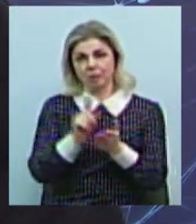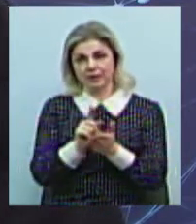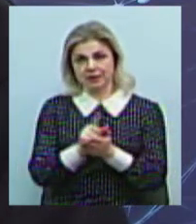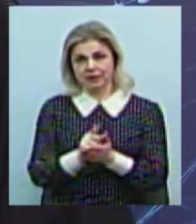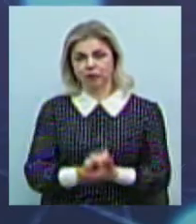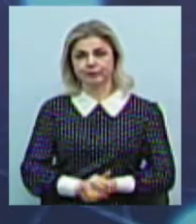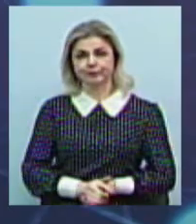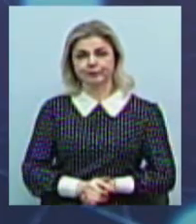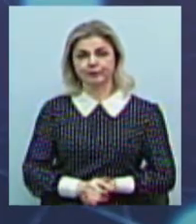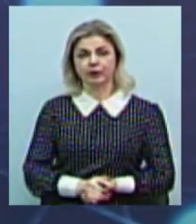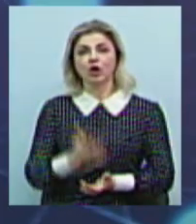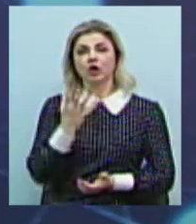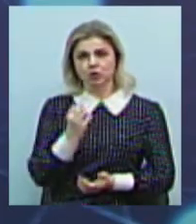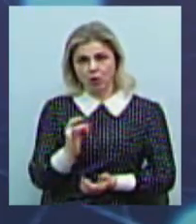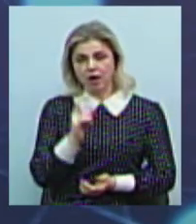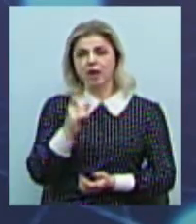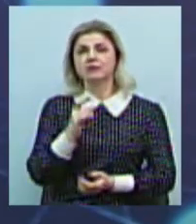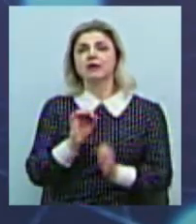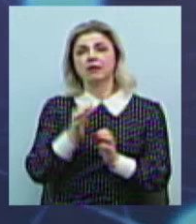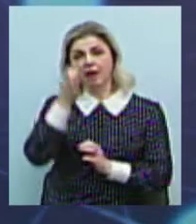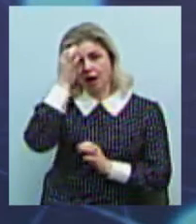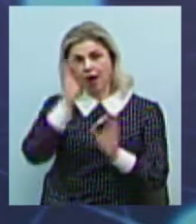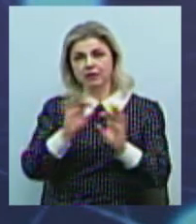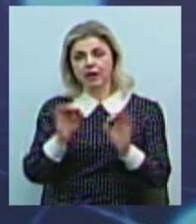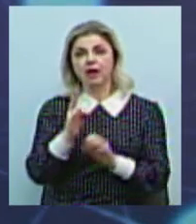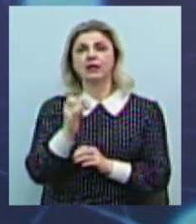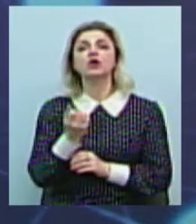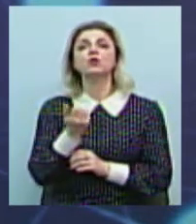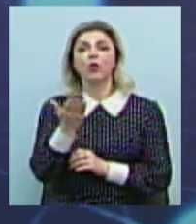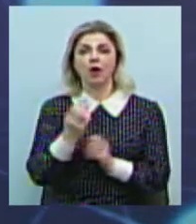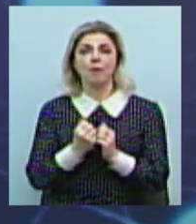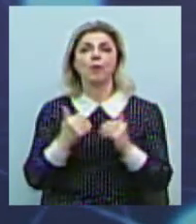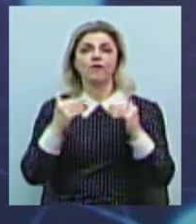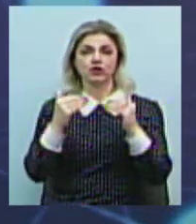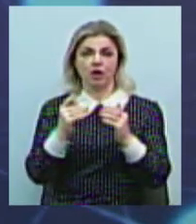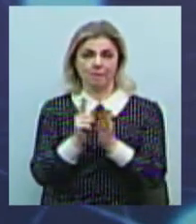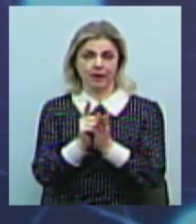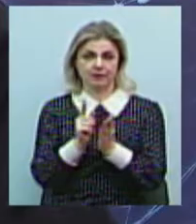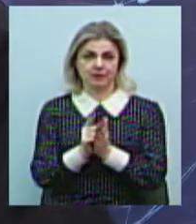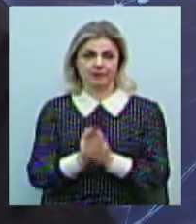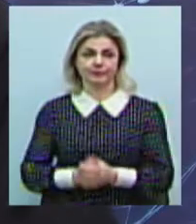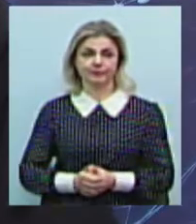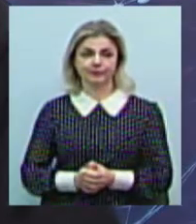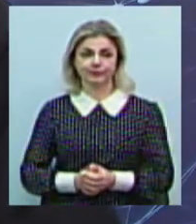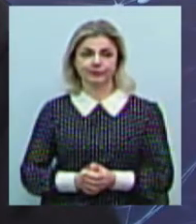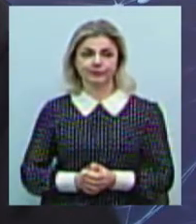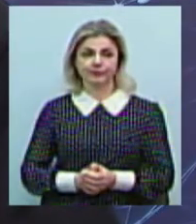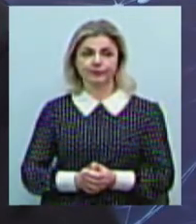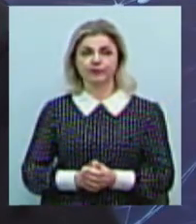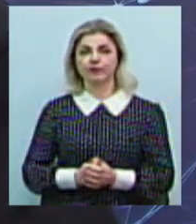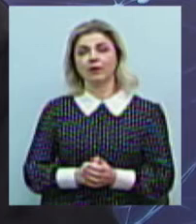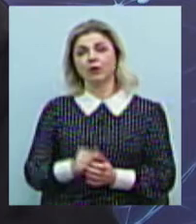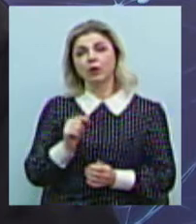Олександр Вікторович, будь ласка, ще раз нагадайте, наскільки підвищуються пенсії нашим глядачам? Як я вже сказав,